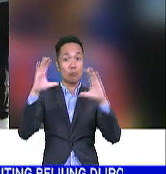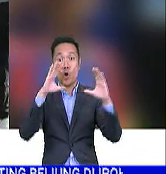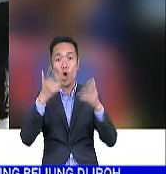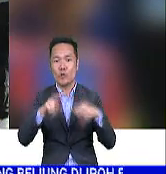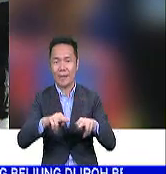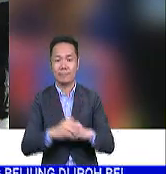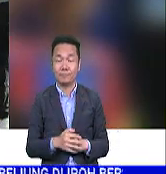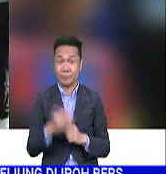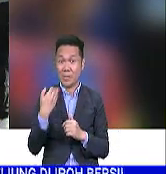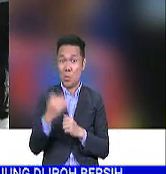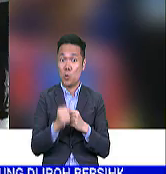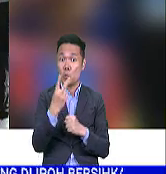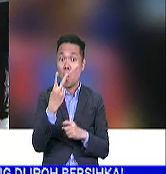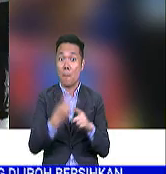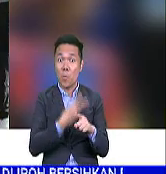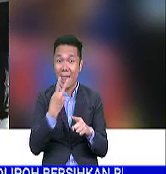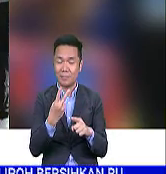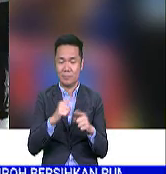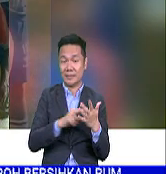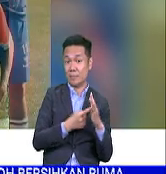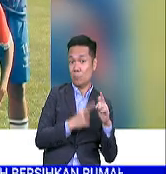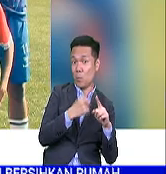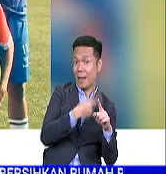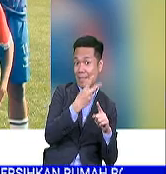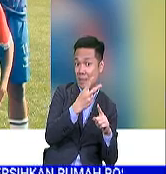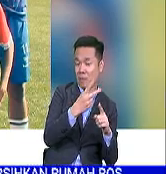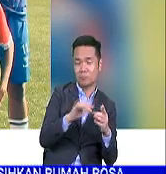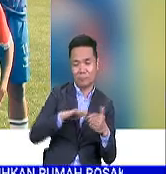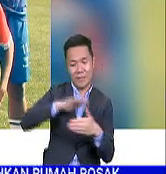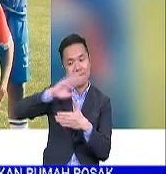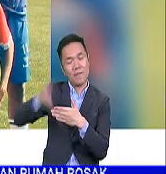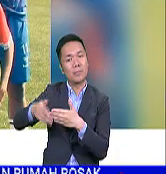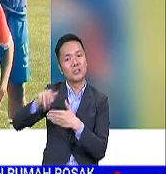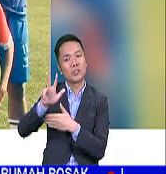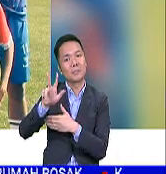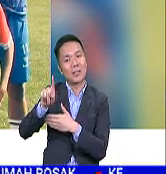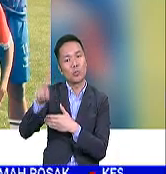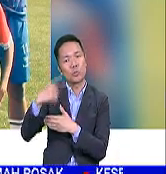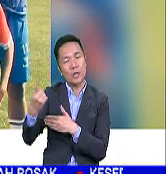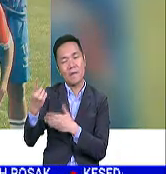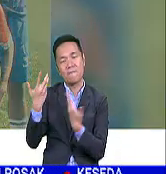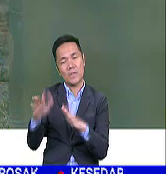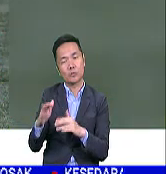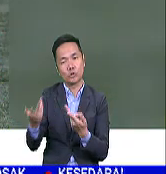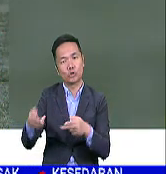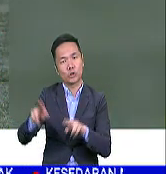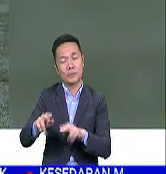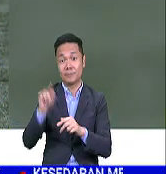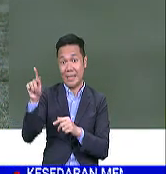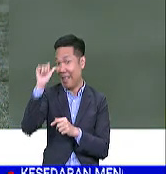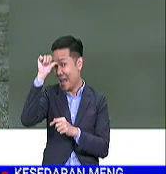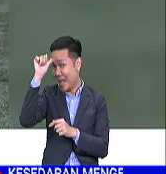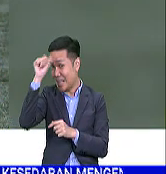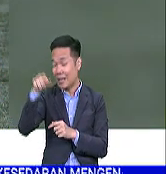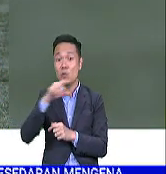Azurin yang sebelum ini beraksi selama 2 bulan sejak Disember lalu telah tamat pada 31 Januari lepas. Sepanjang beraksi di India,